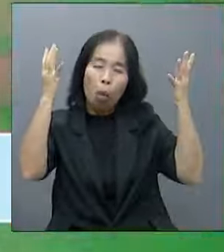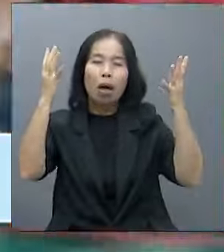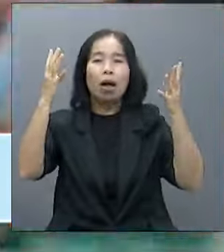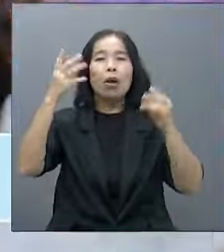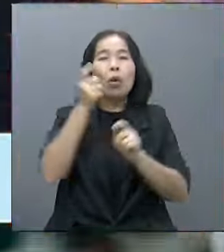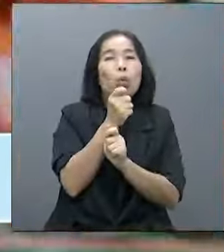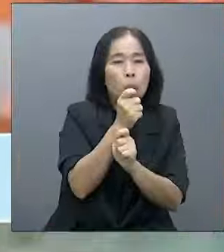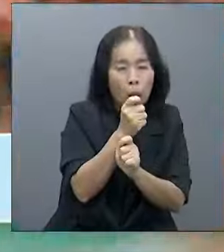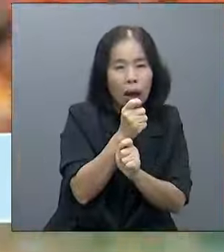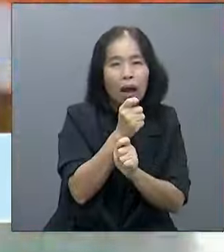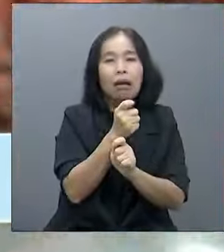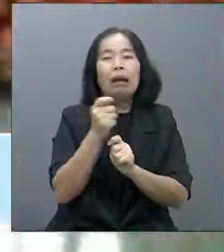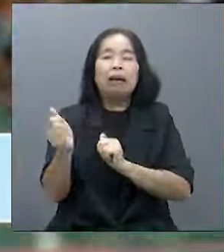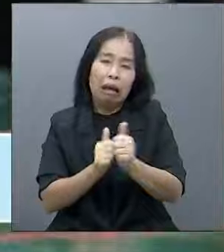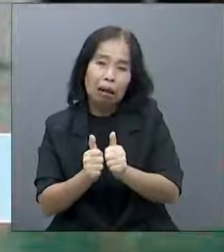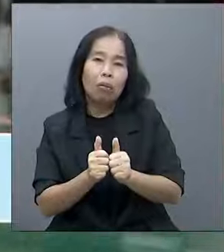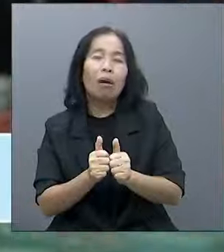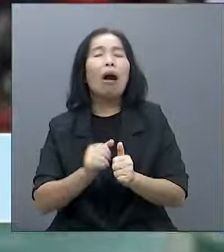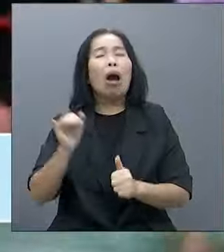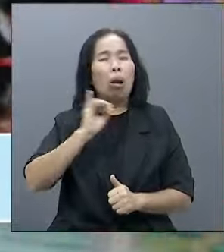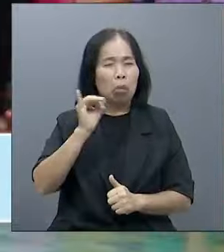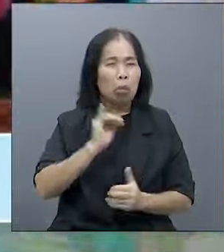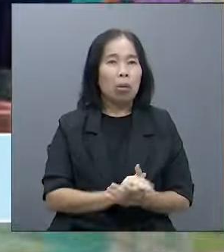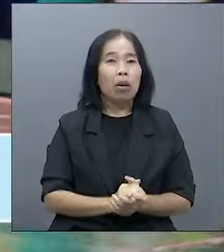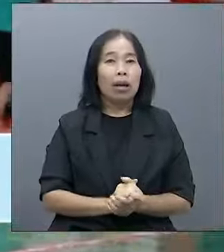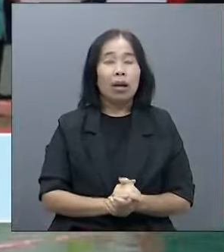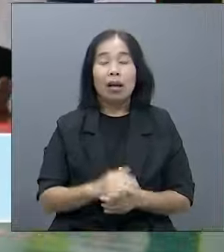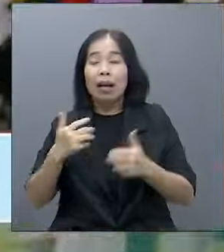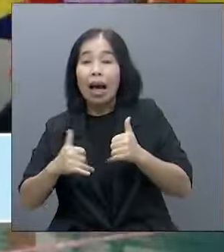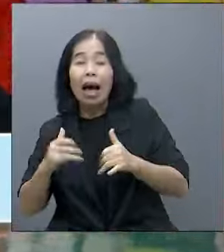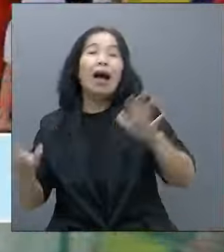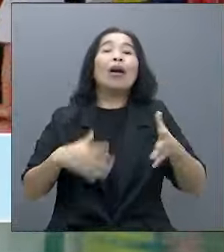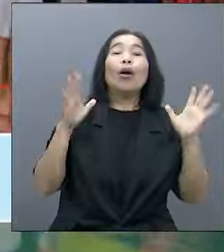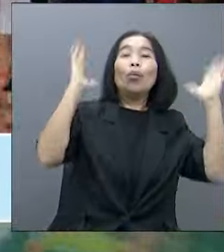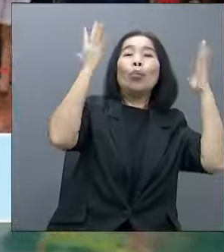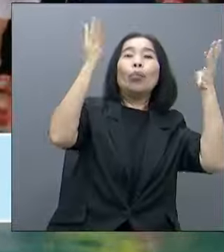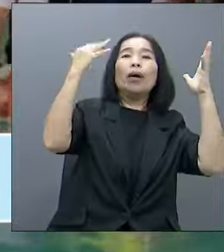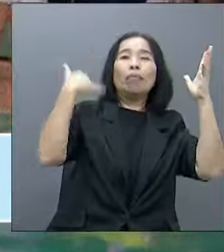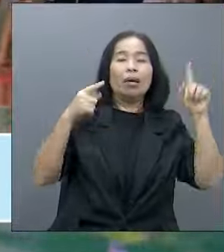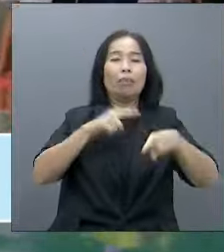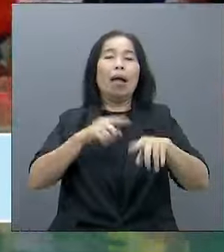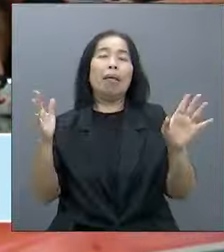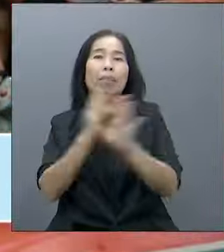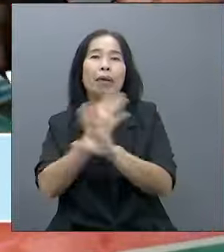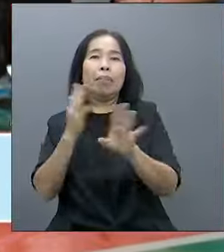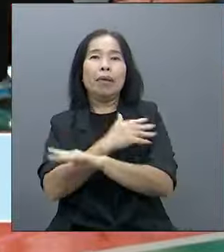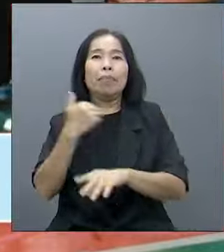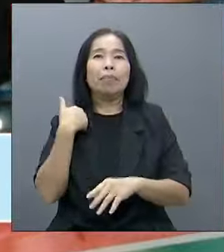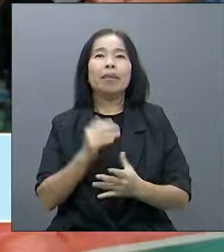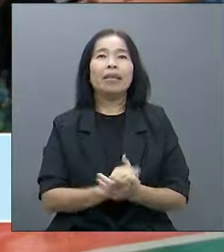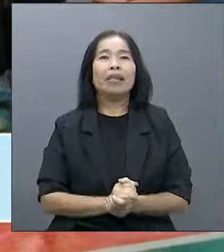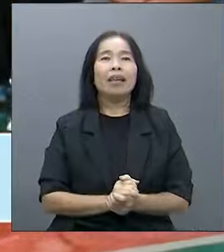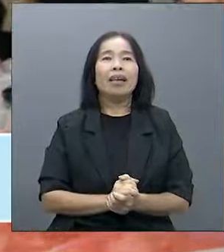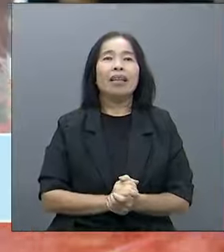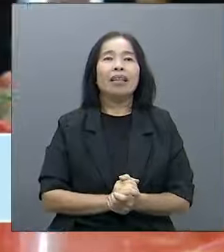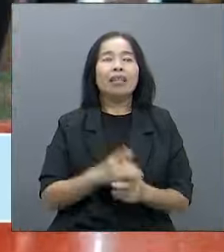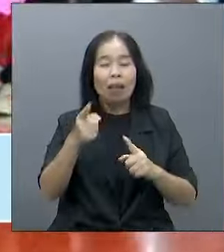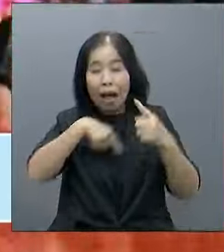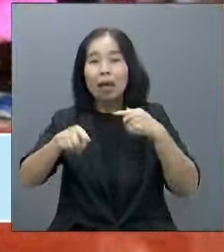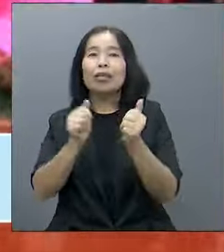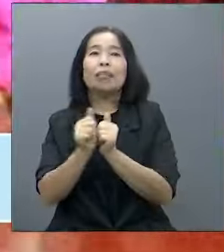ล้วก็ต้องลงแข่งวิ่ง เอาบางทีเป็นลีดเดอร์เสร็จปุ๊บเอาก็มันเชียร์เนี่ยมันจะมีพาร์ทการโชว์เชียร์ไงคะแต่ว่ากีฬามันก็ต้องไปแข่งนึกออก